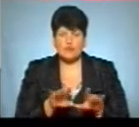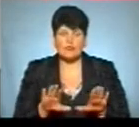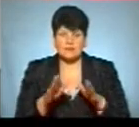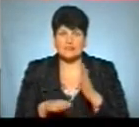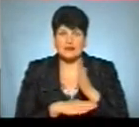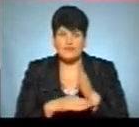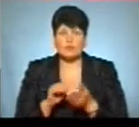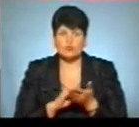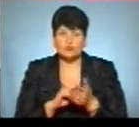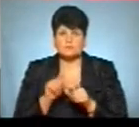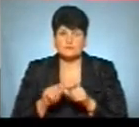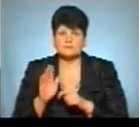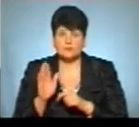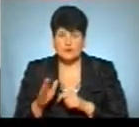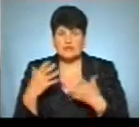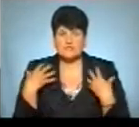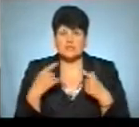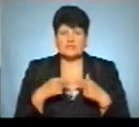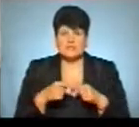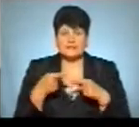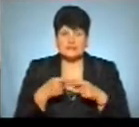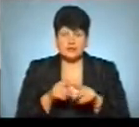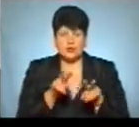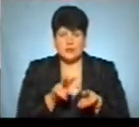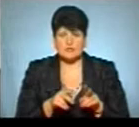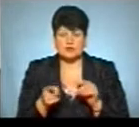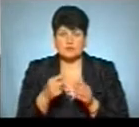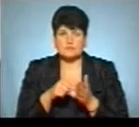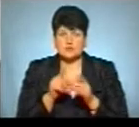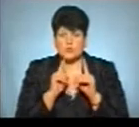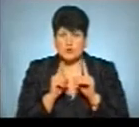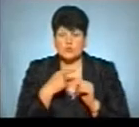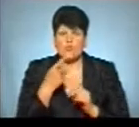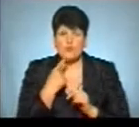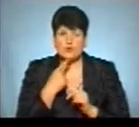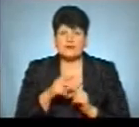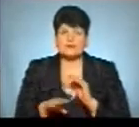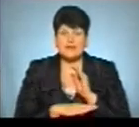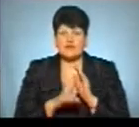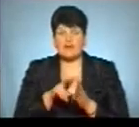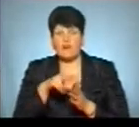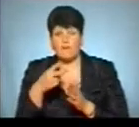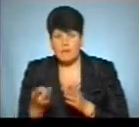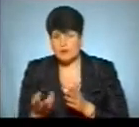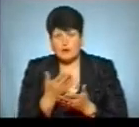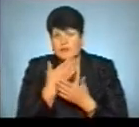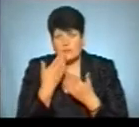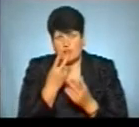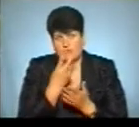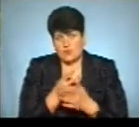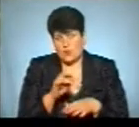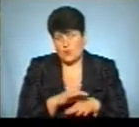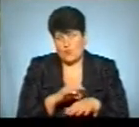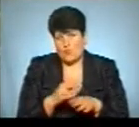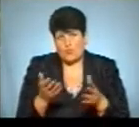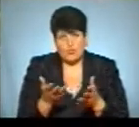повторно перевірятимуть. Начальник відділу технагляду Тернопільської міськради Олег Вітик каже, дерево, яке впало, не виглядало хворим. Також повідомив,